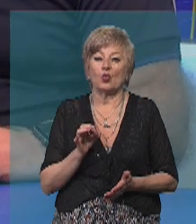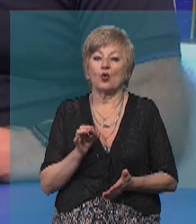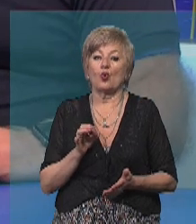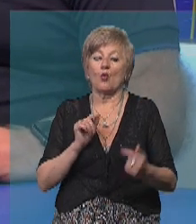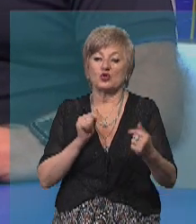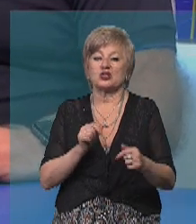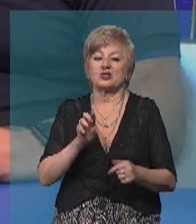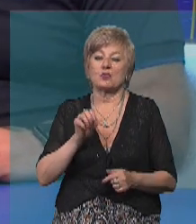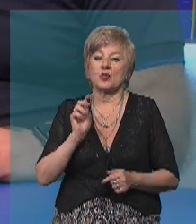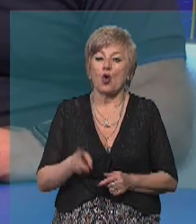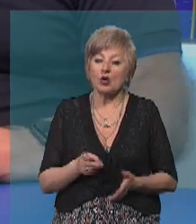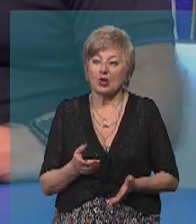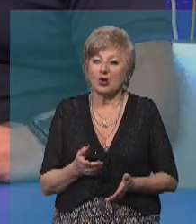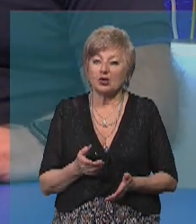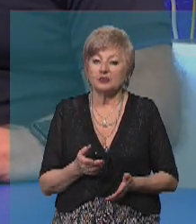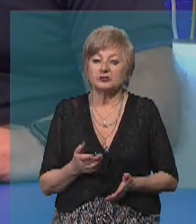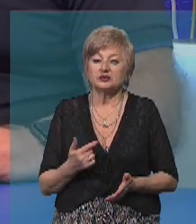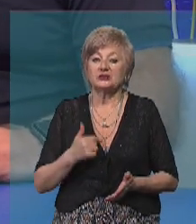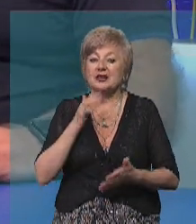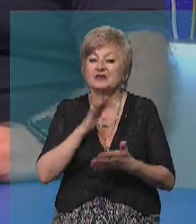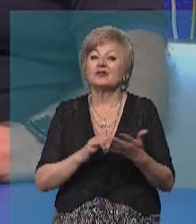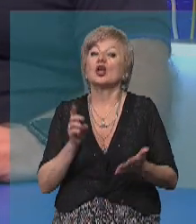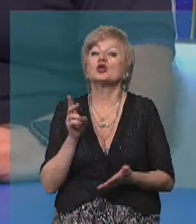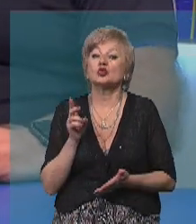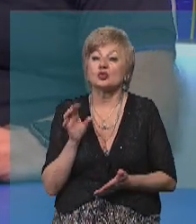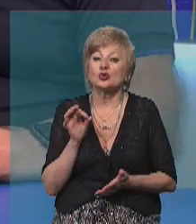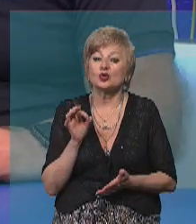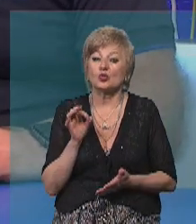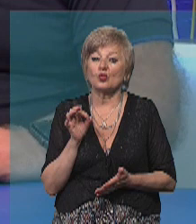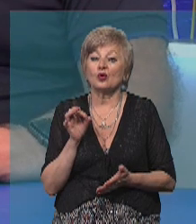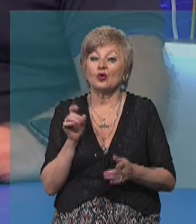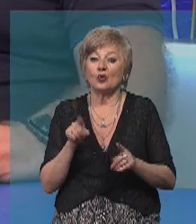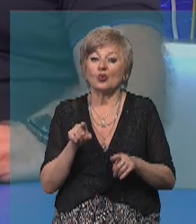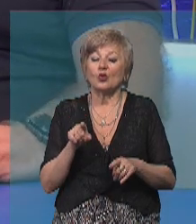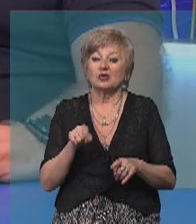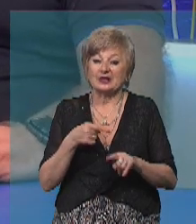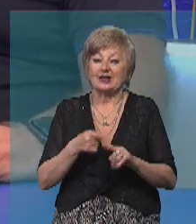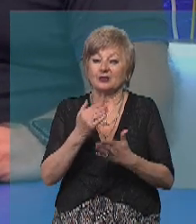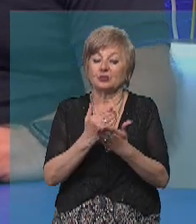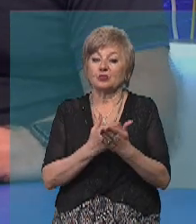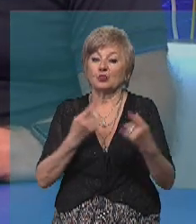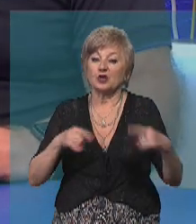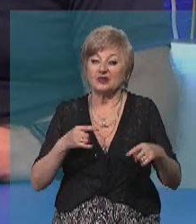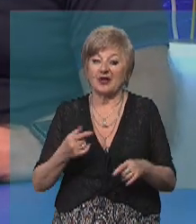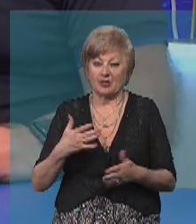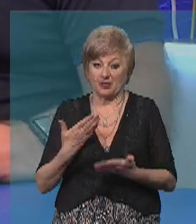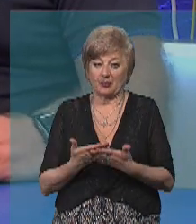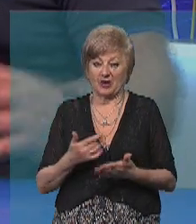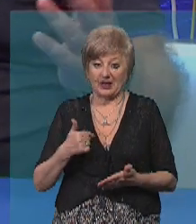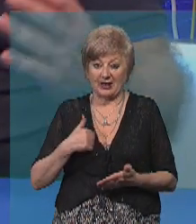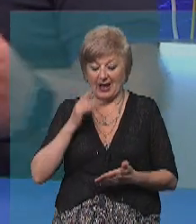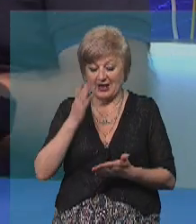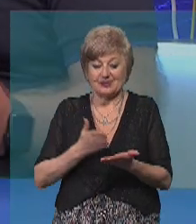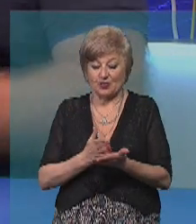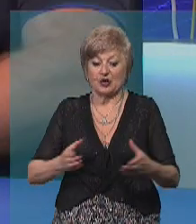блок. Так, я перепрошую, але секунда ефіру на цьому каналі, якщо я, наприклад, із